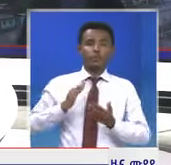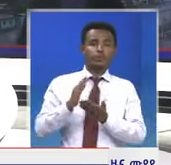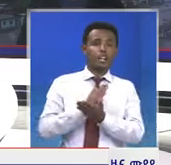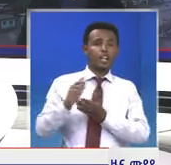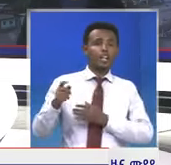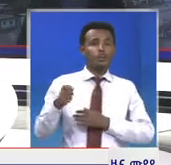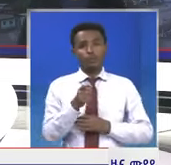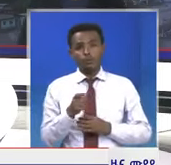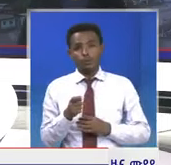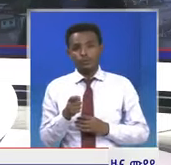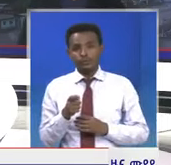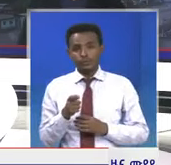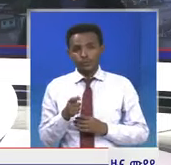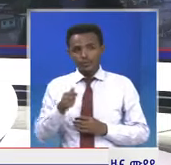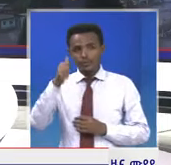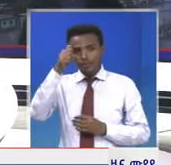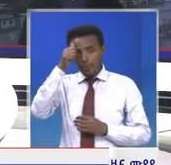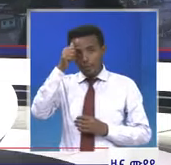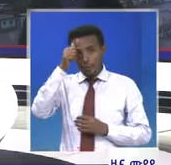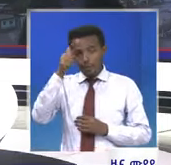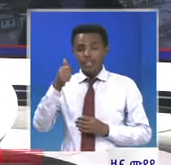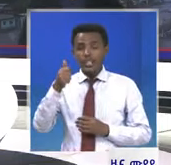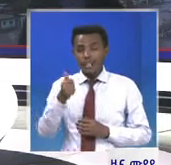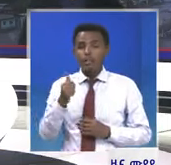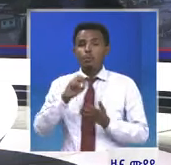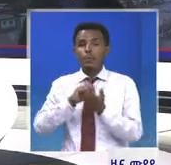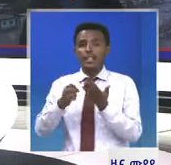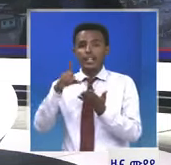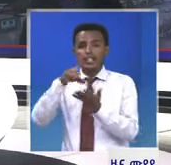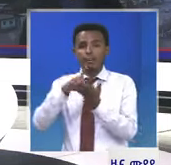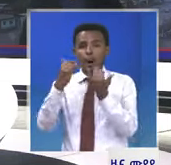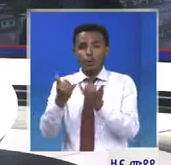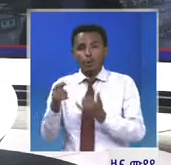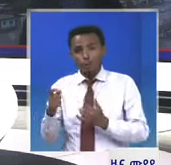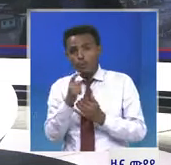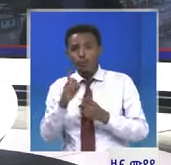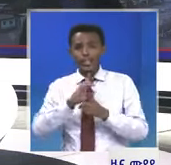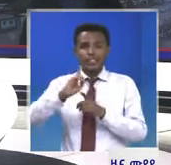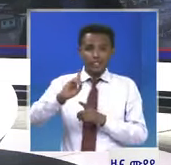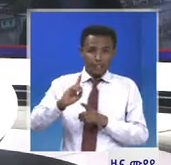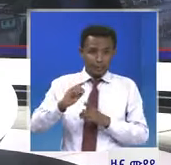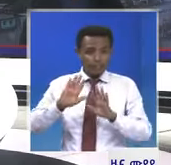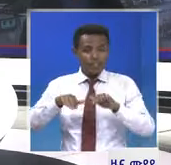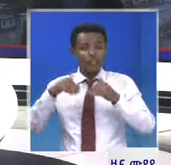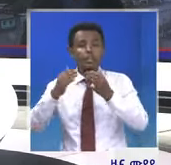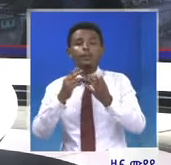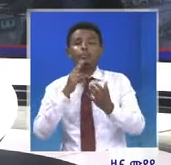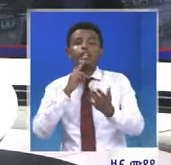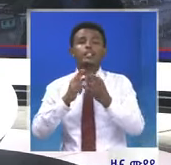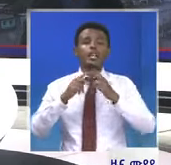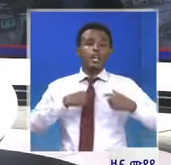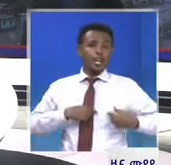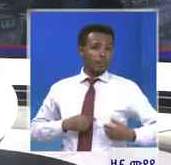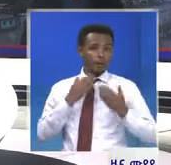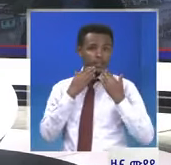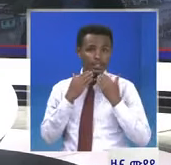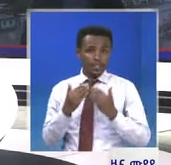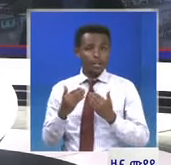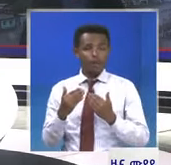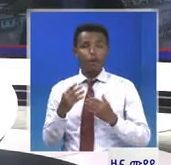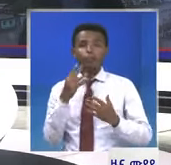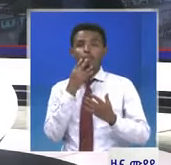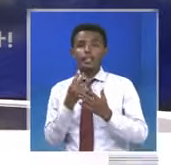የሚሆነው። አብዮት፣ እንግዲህ የወልዲያን ከተማ አሁናዊ ሁኔታ በቀጥታ መስመር ተገኝተህ ላደረስከን መረጃ ከልብ አመሰግናለሁ። መልካም ጊዜ